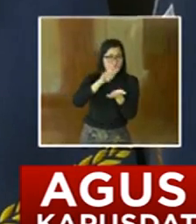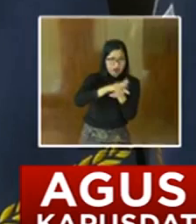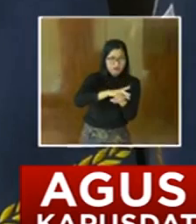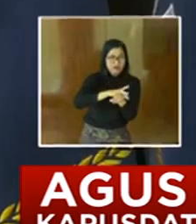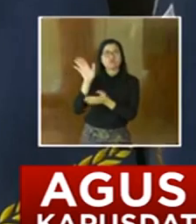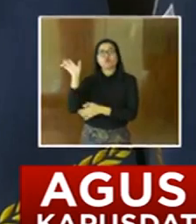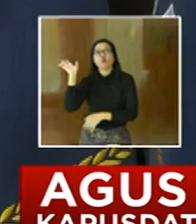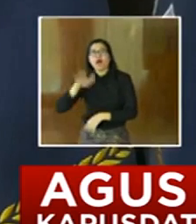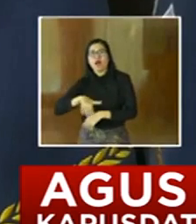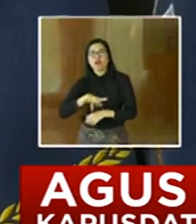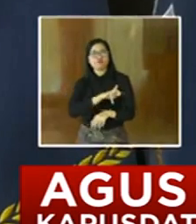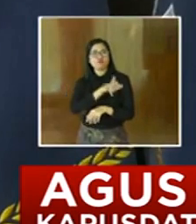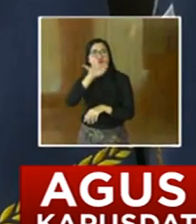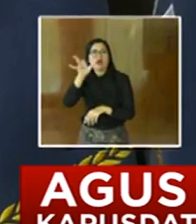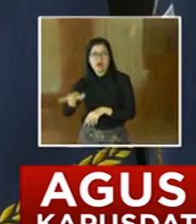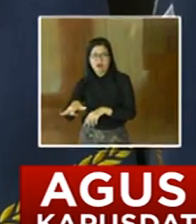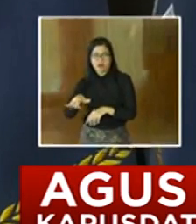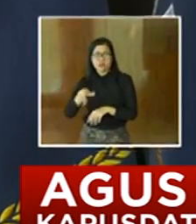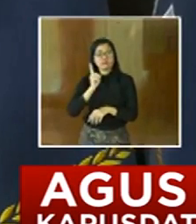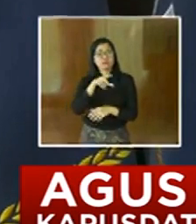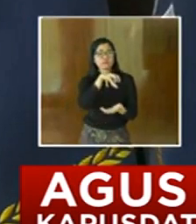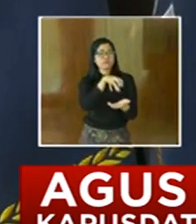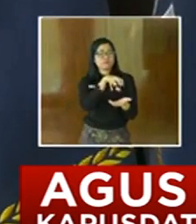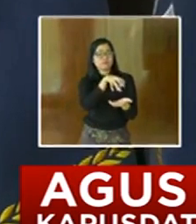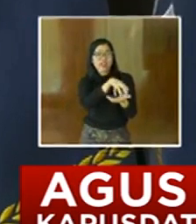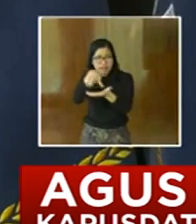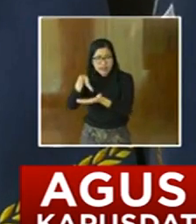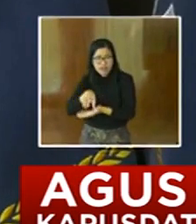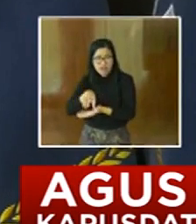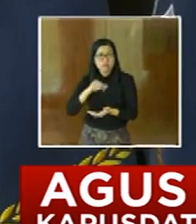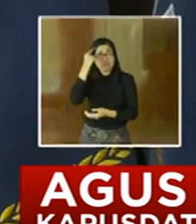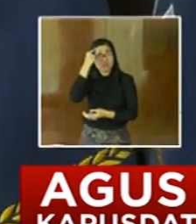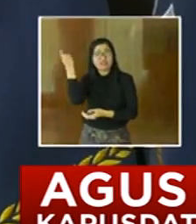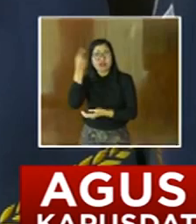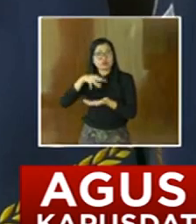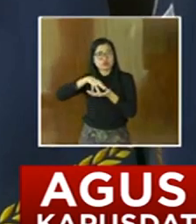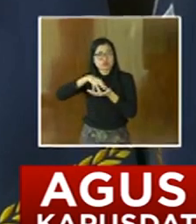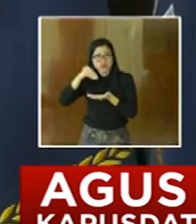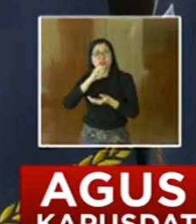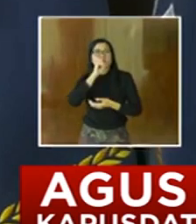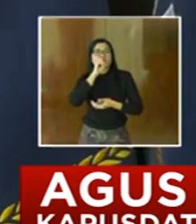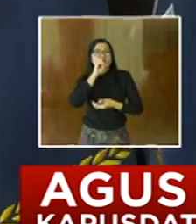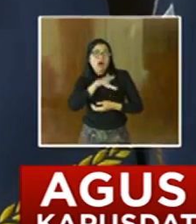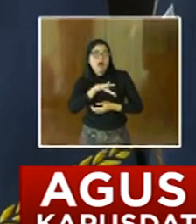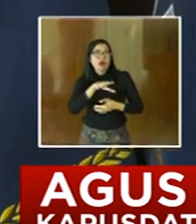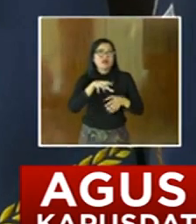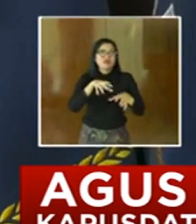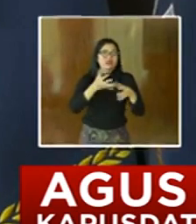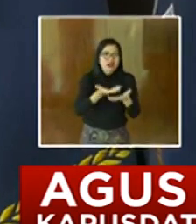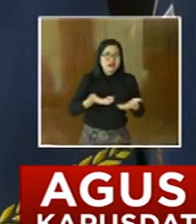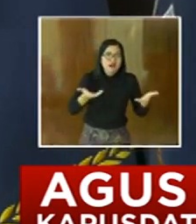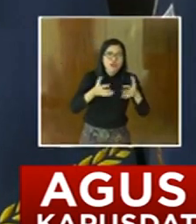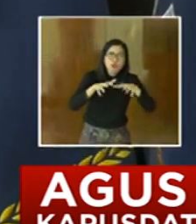diperlukan status karena pada saat itu belum ada daerah daerah maupun pemerintah pusat menentukan status keadaan darurat jadi ke